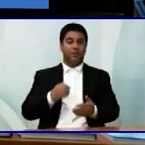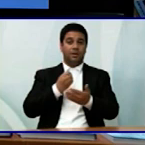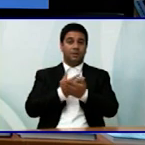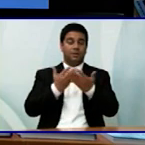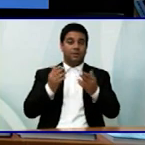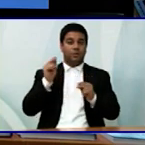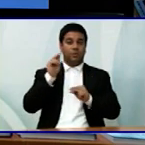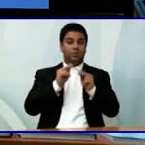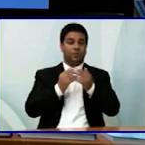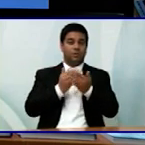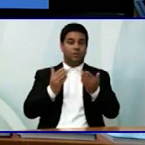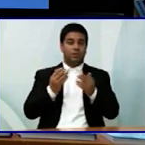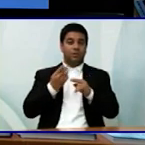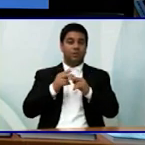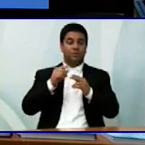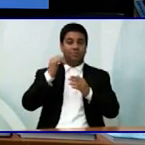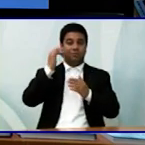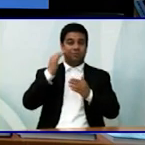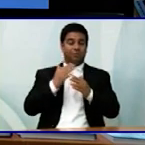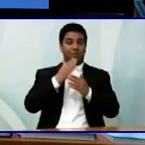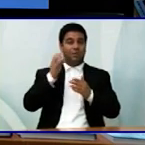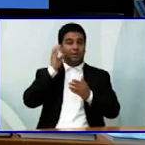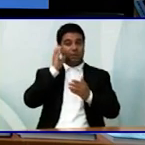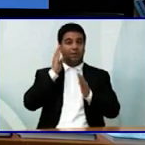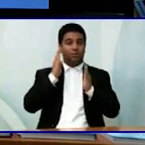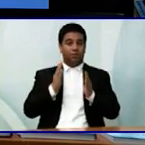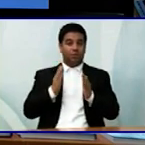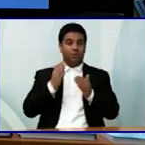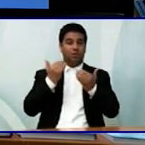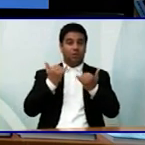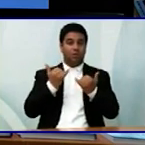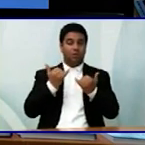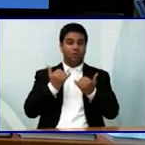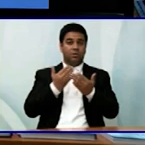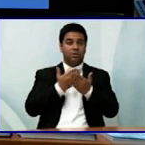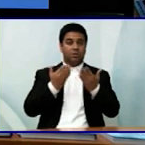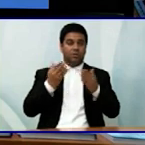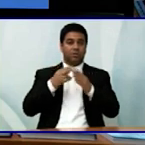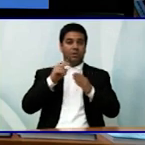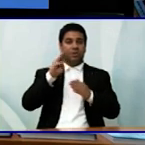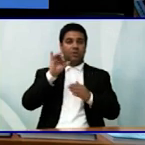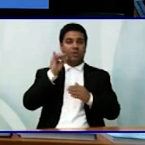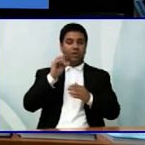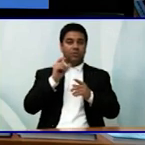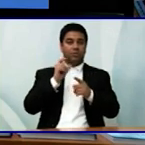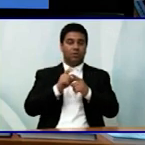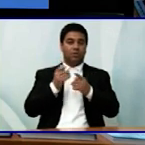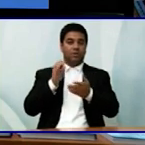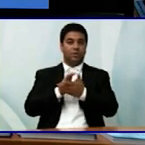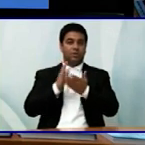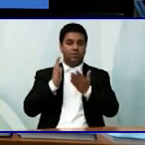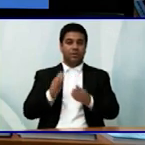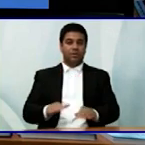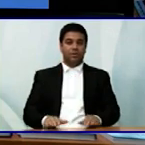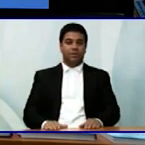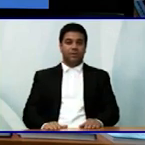Aziz o'quvchilar, matnni eshitgan bo'lsangiz, endi tayanch so'zlar bilan tanishib chiqing.